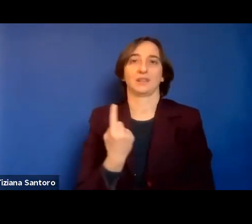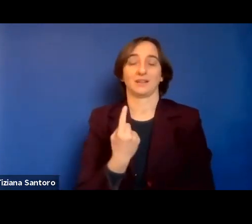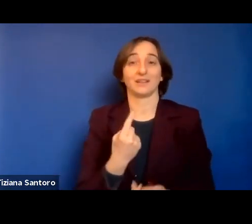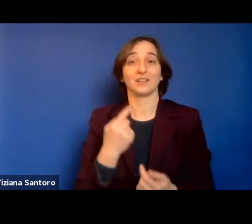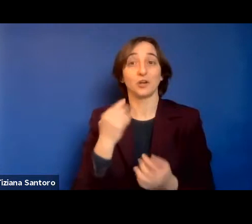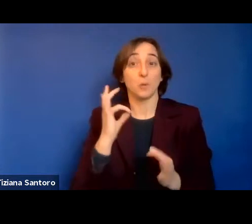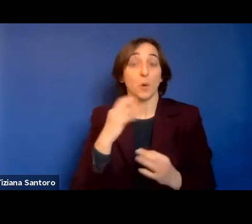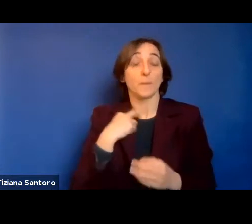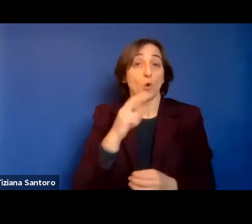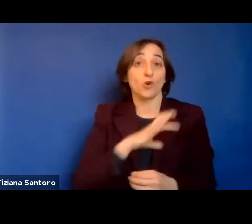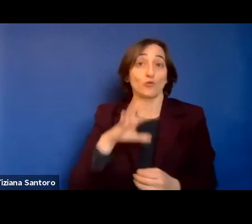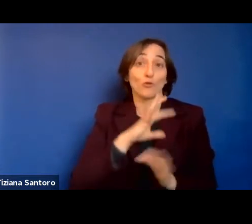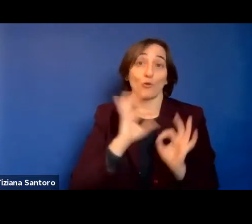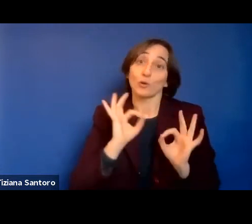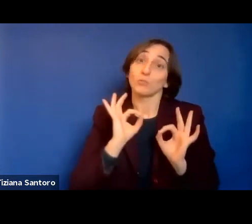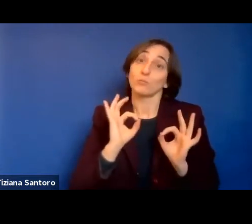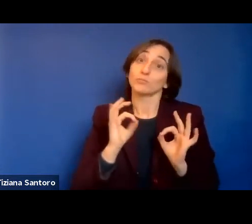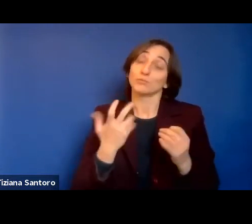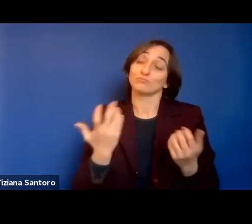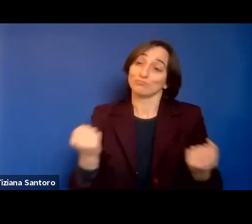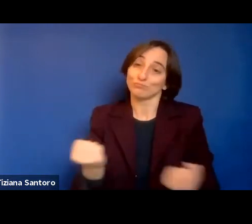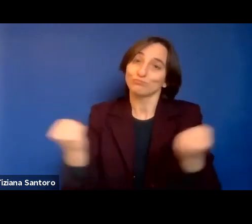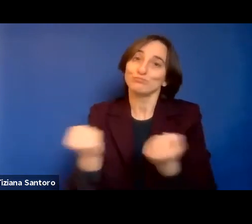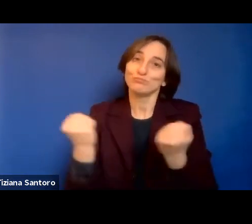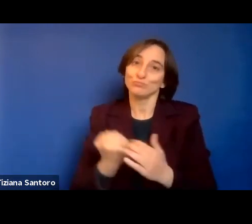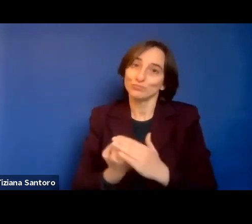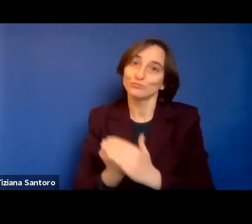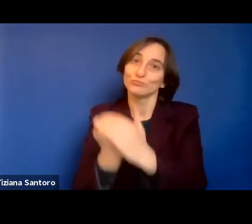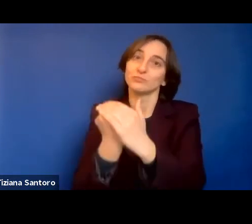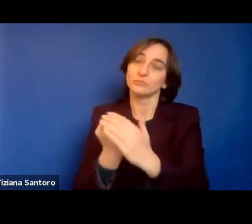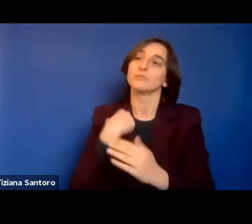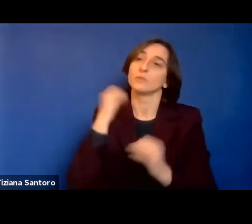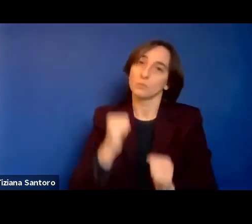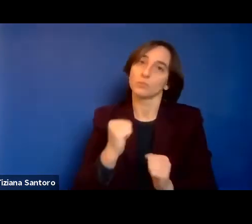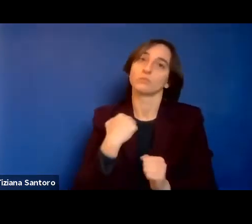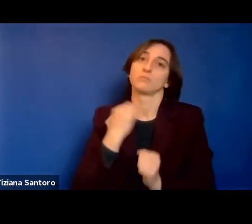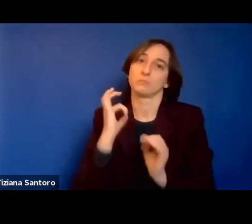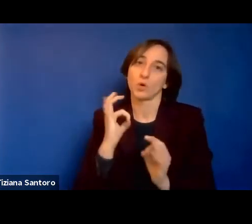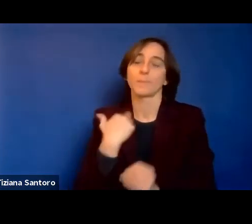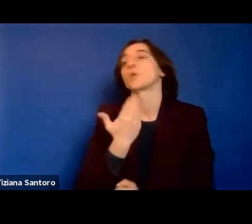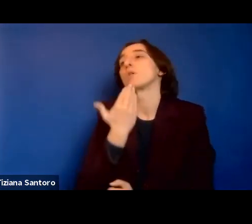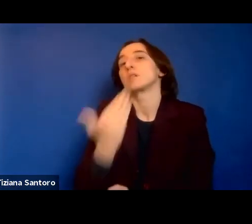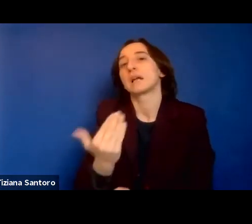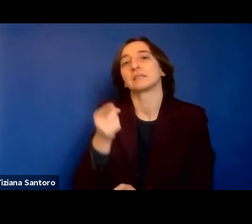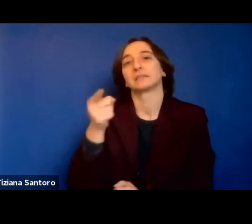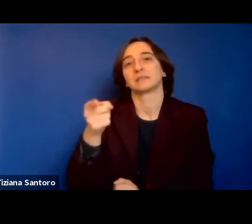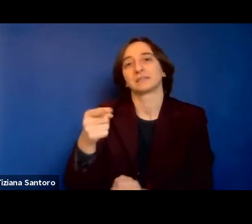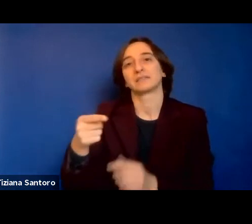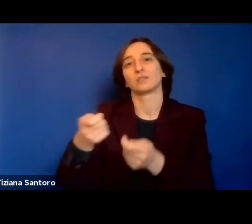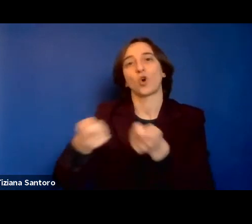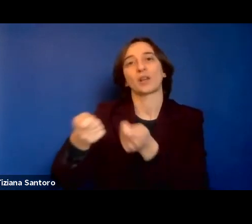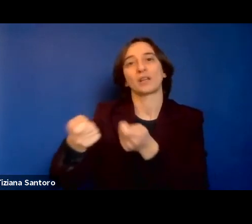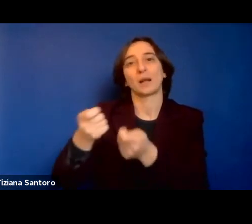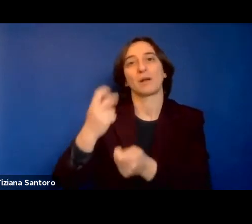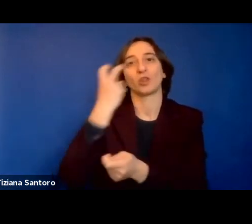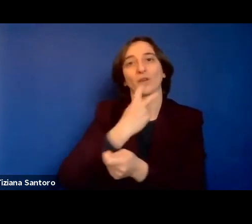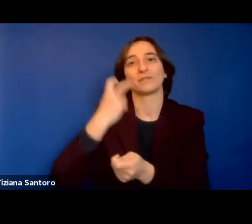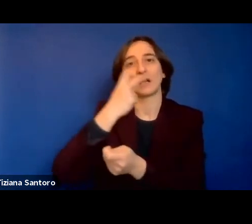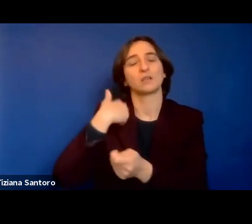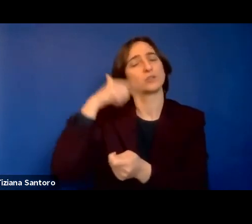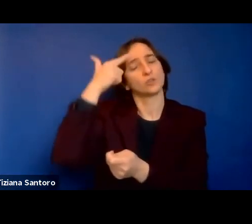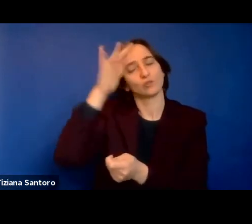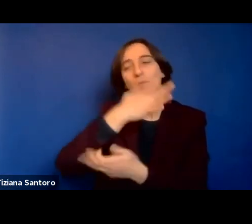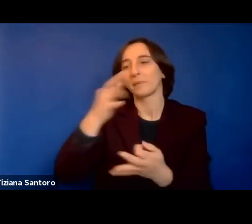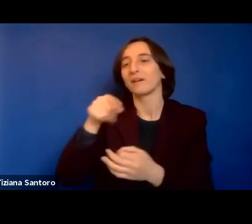caso, e fatemi ringraziare naturalmente il coordinamento FIADDA. So bene quanto sono impegnati sui temi